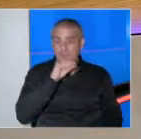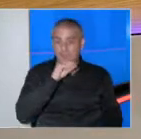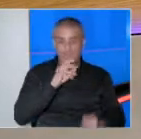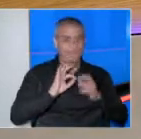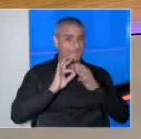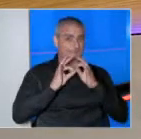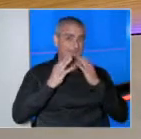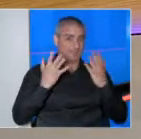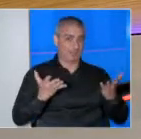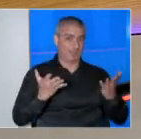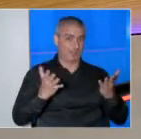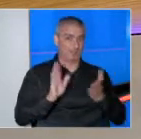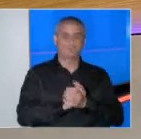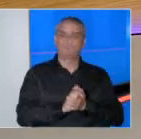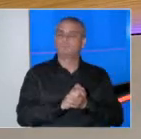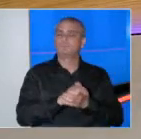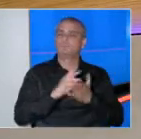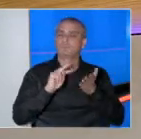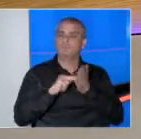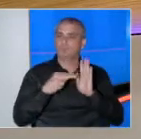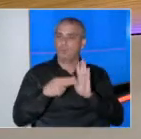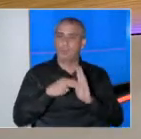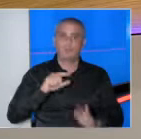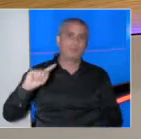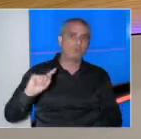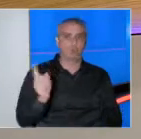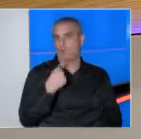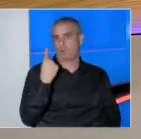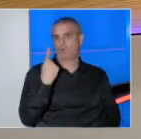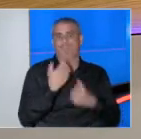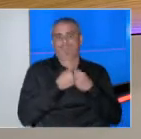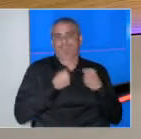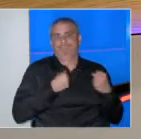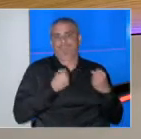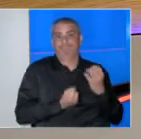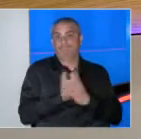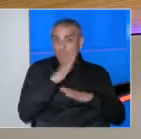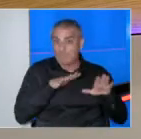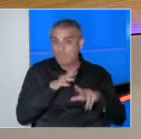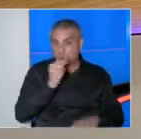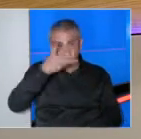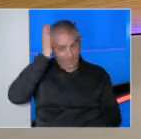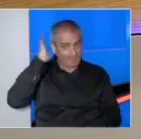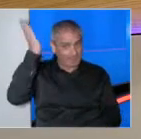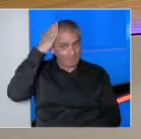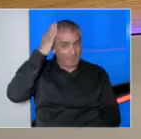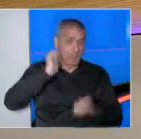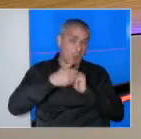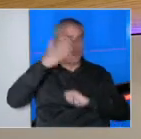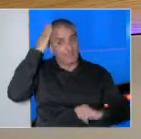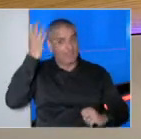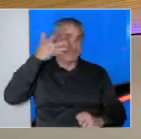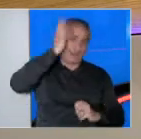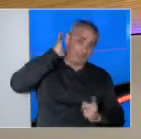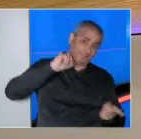ברשתות החברתיות, המערכת הפוליטית כולה דרוכה לקראת הגמת ממשלת לפיד-בנט, או בנט-לפיד